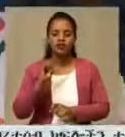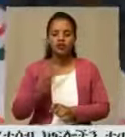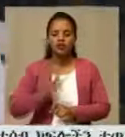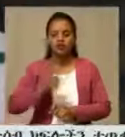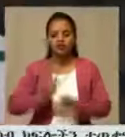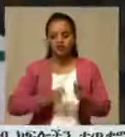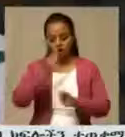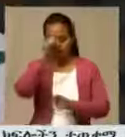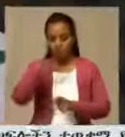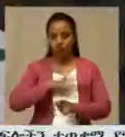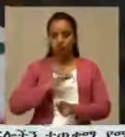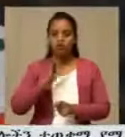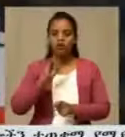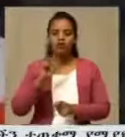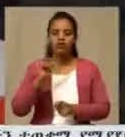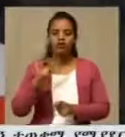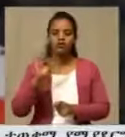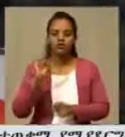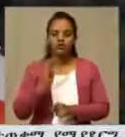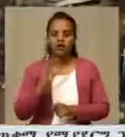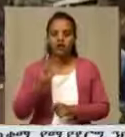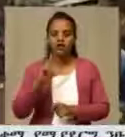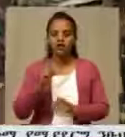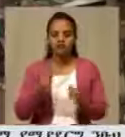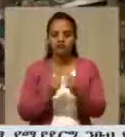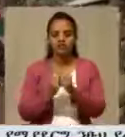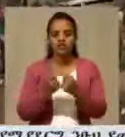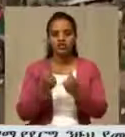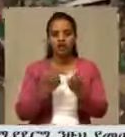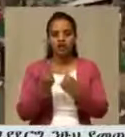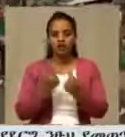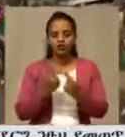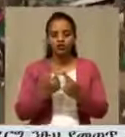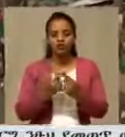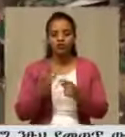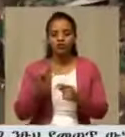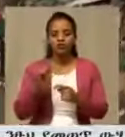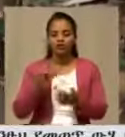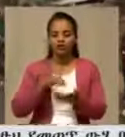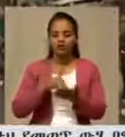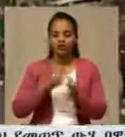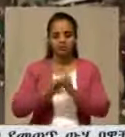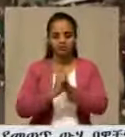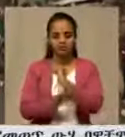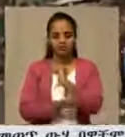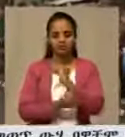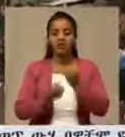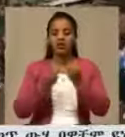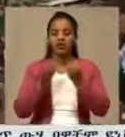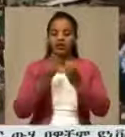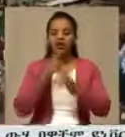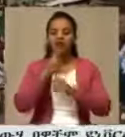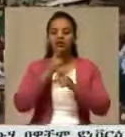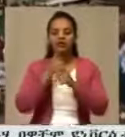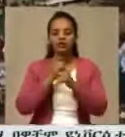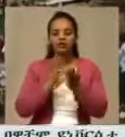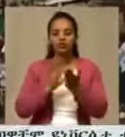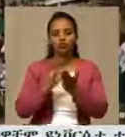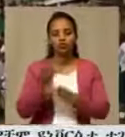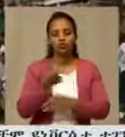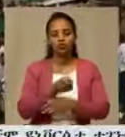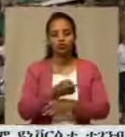አቶ ጳውሎስ ኃይሌ በጋራ እንደተናገሩት የላሃ ከተማና የበቶ ከተማዎች ከተመሰረቱ በርካታ እድሜ ያስቆጠሩ